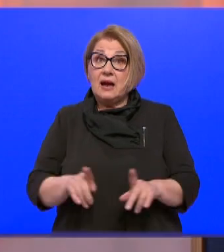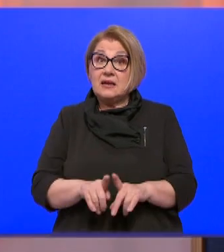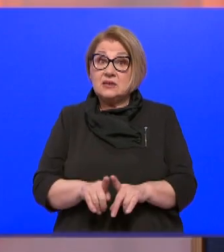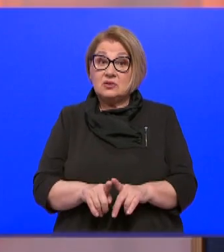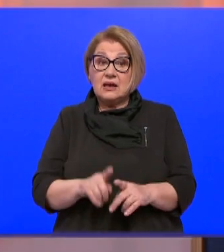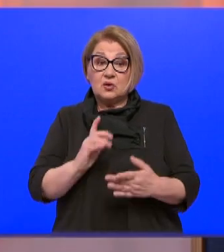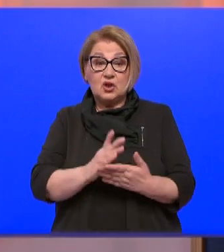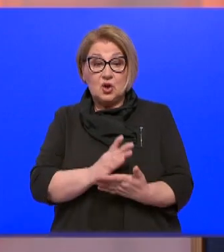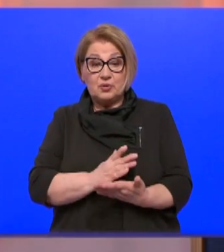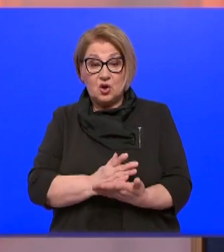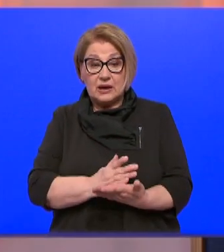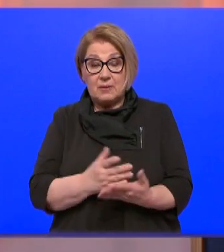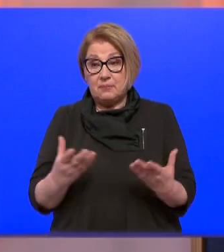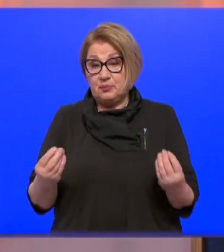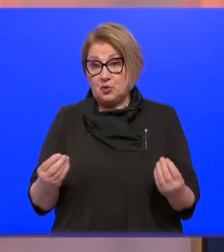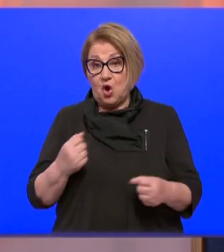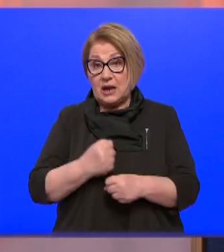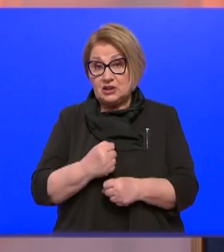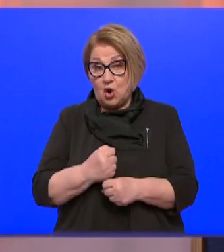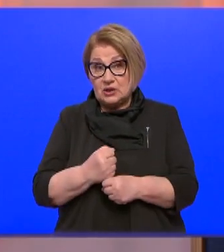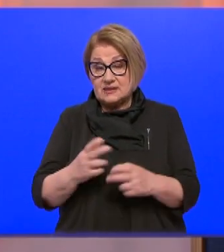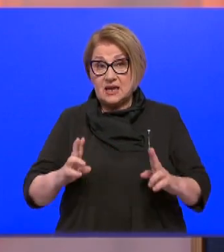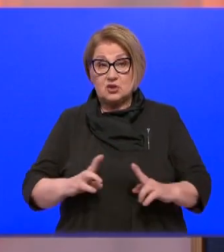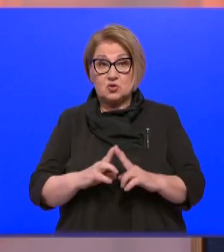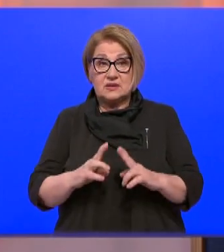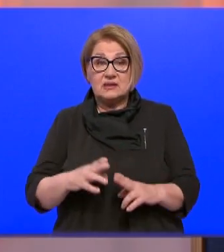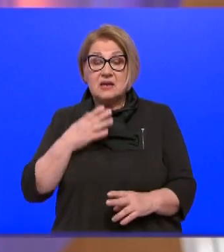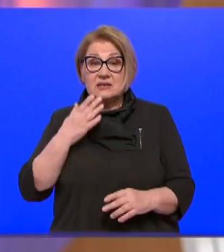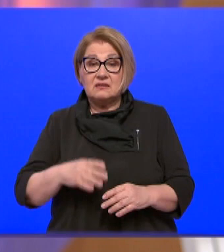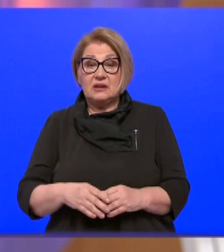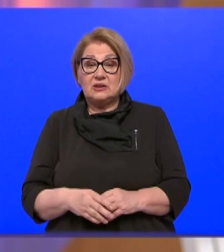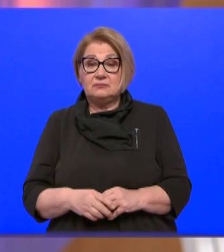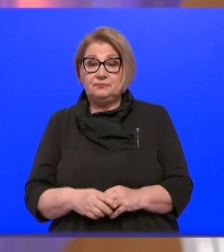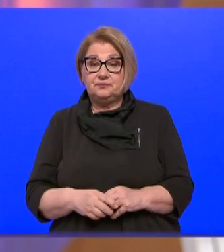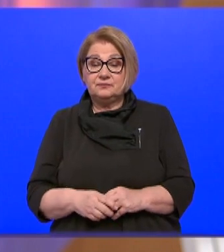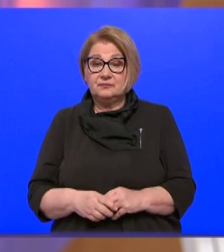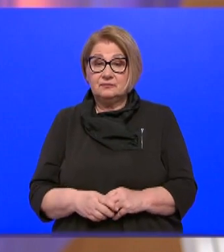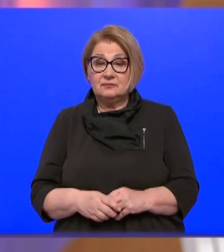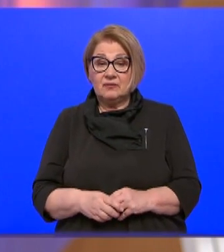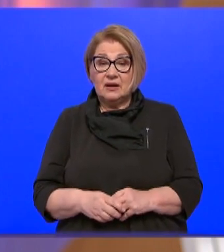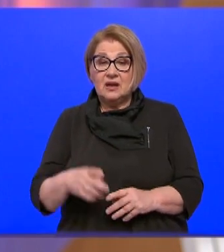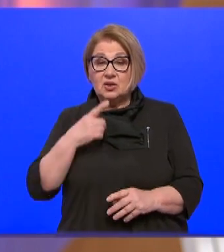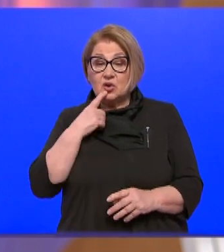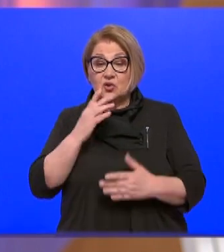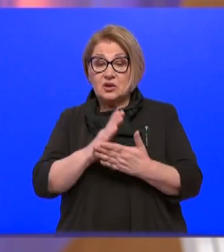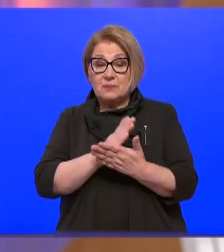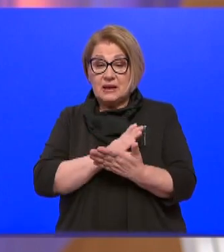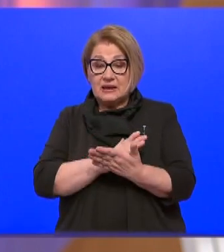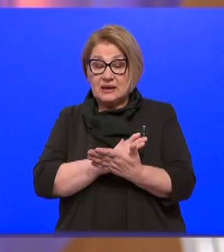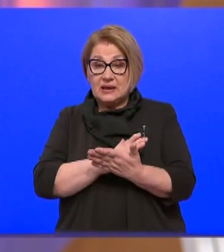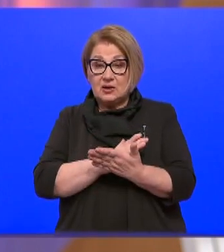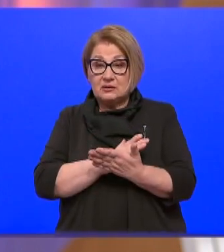samom programu brojnih radionica i susreta. Hvala lijepa. Sigurno, kogod je planirao